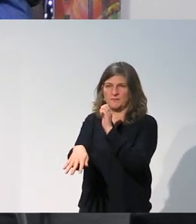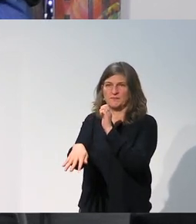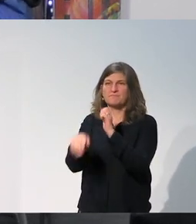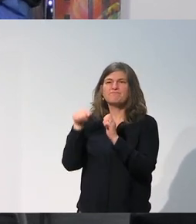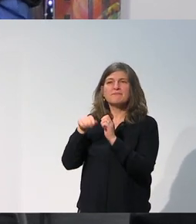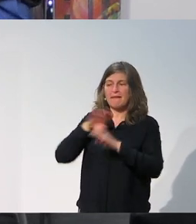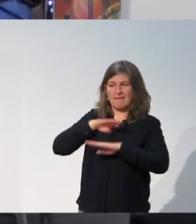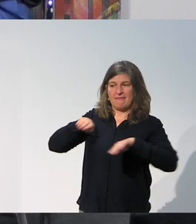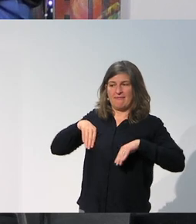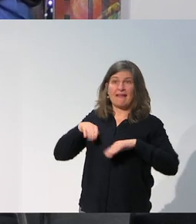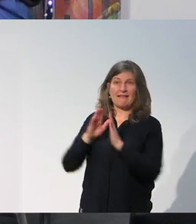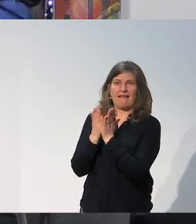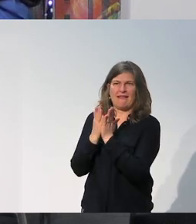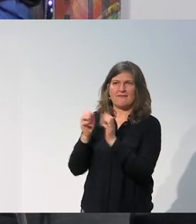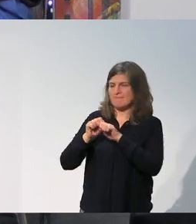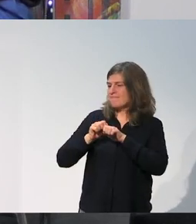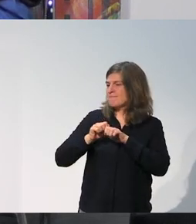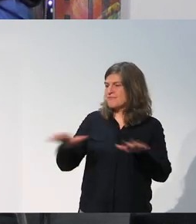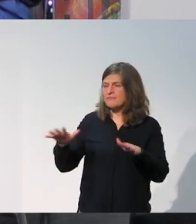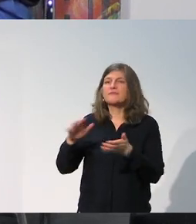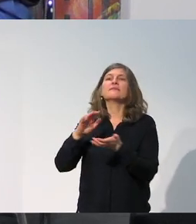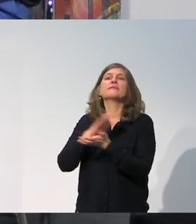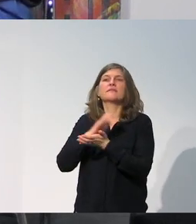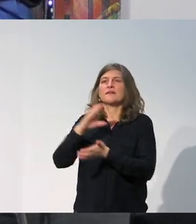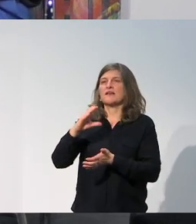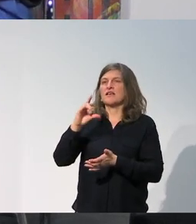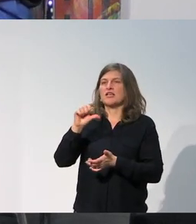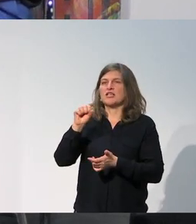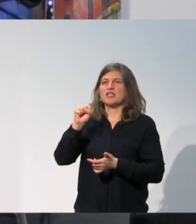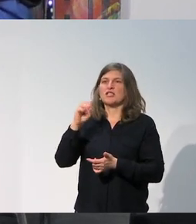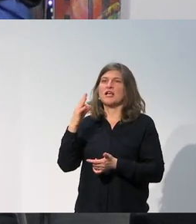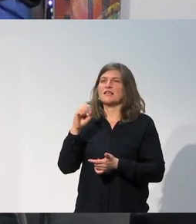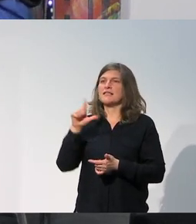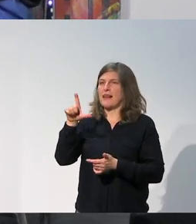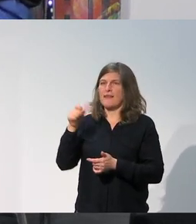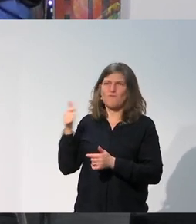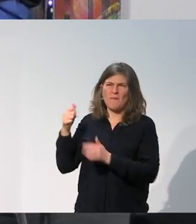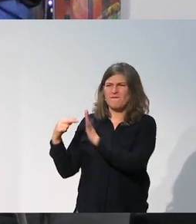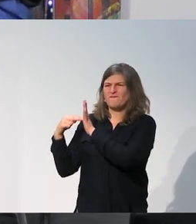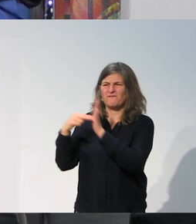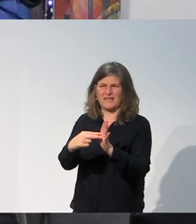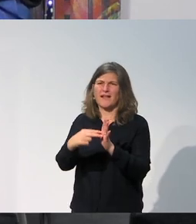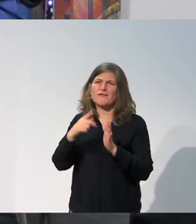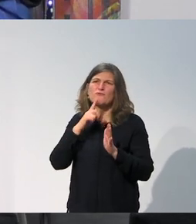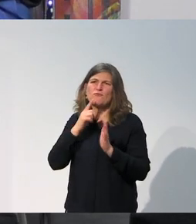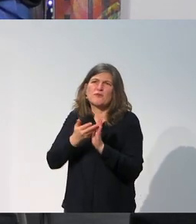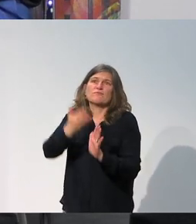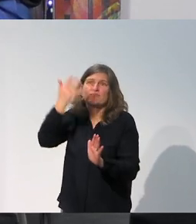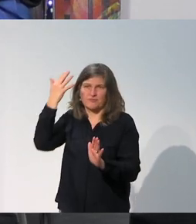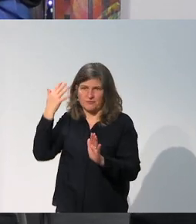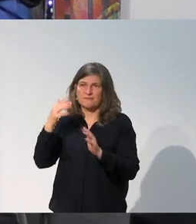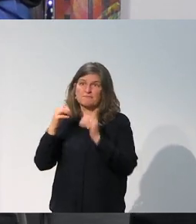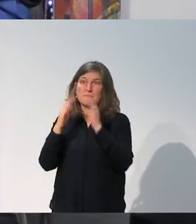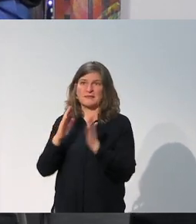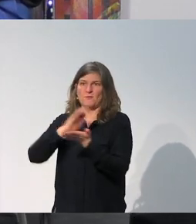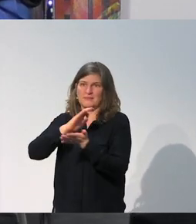avez publié aux éditions Buchet-Chastel, une maison d'édition à laquelle vous êtes fidèle. Un livre qui, je crois, marque